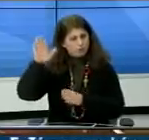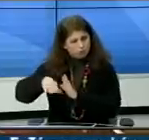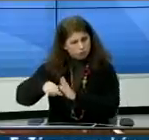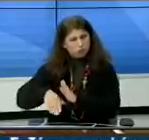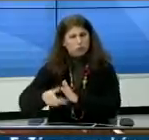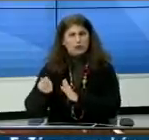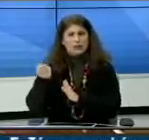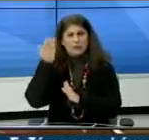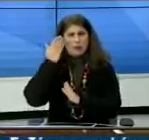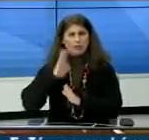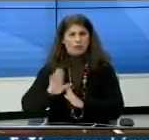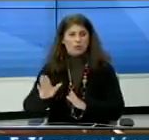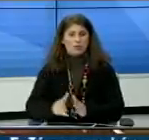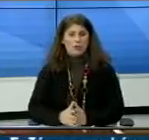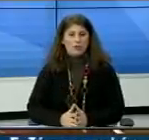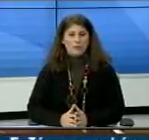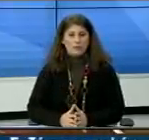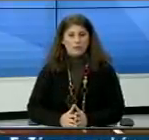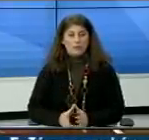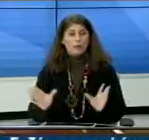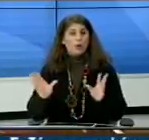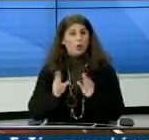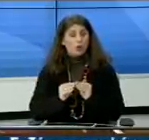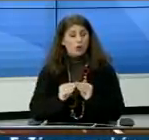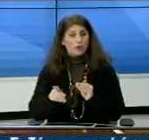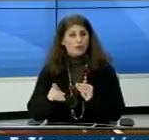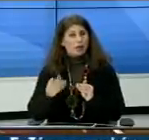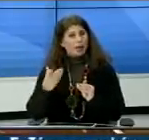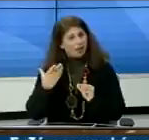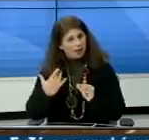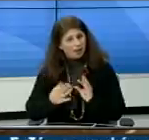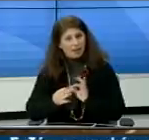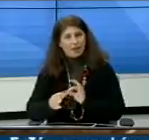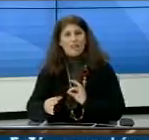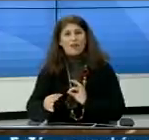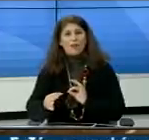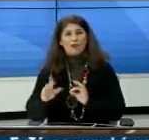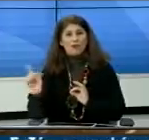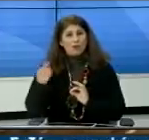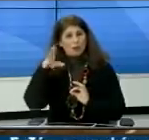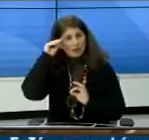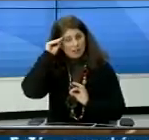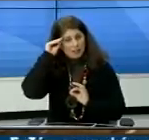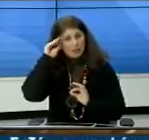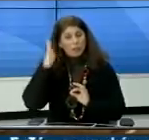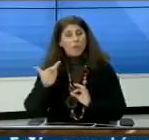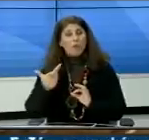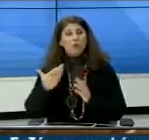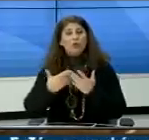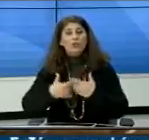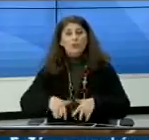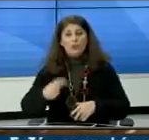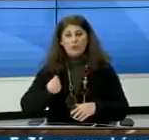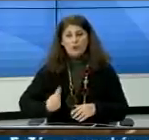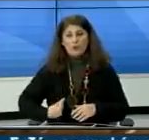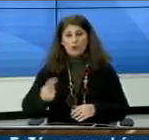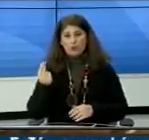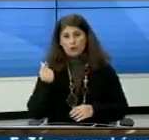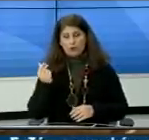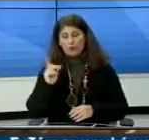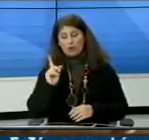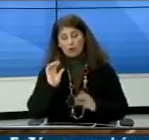ασφαλώς ισχύουν για όσους αντιλαμβάνονται πώς λειτουργούν τα δημόσια οικονομικά και